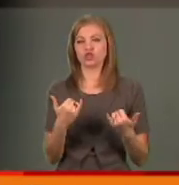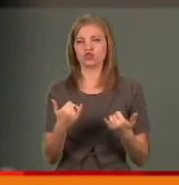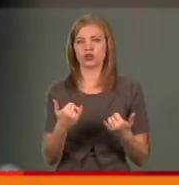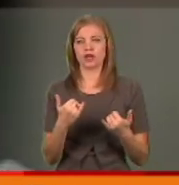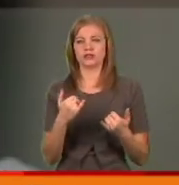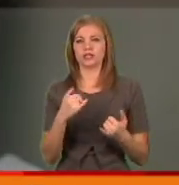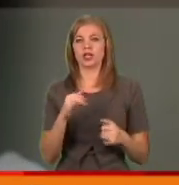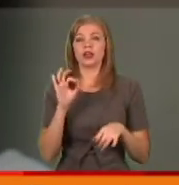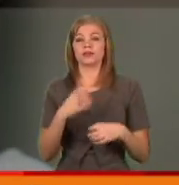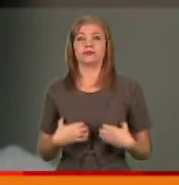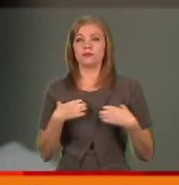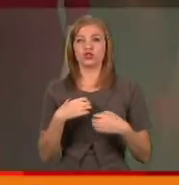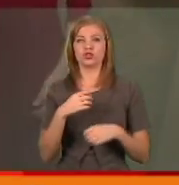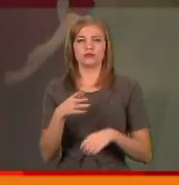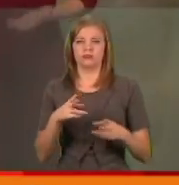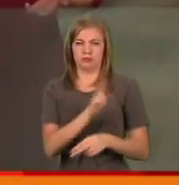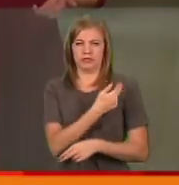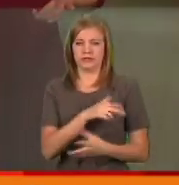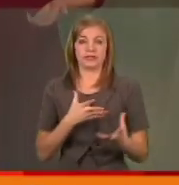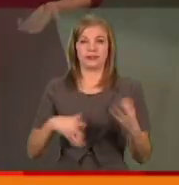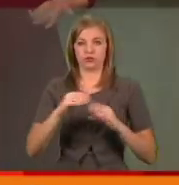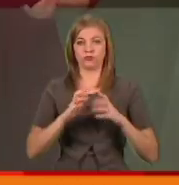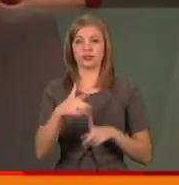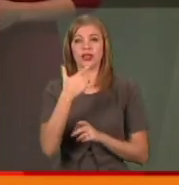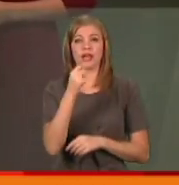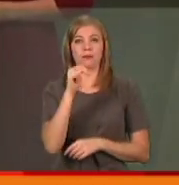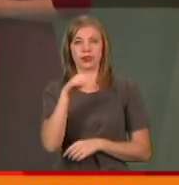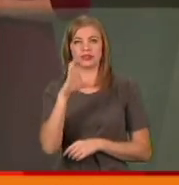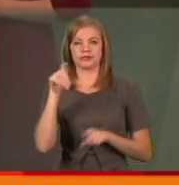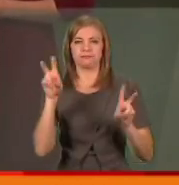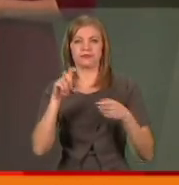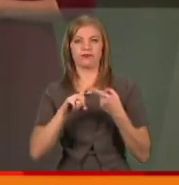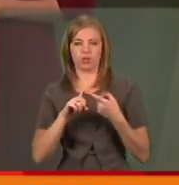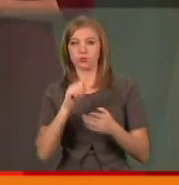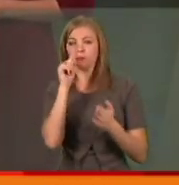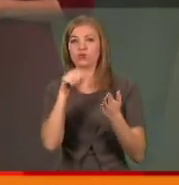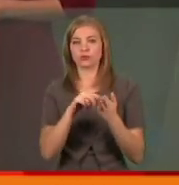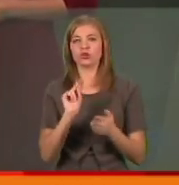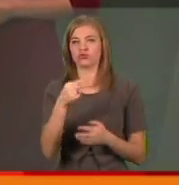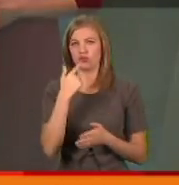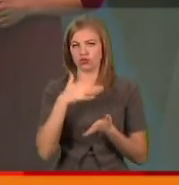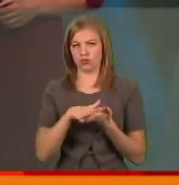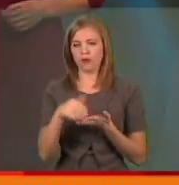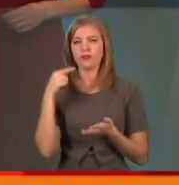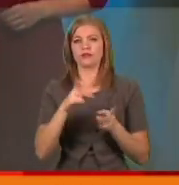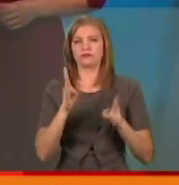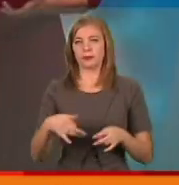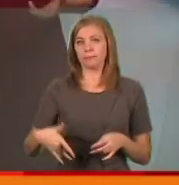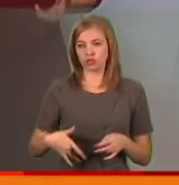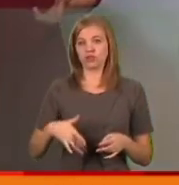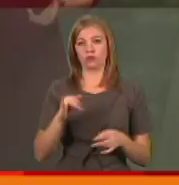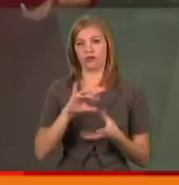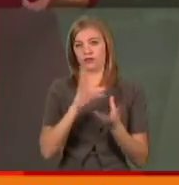бич медицины всего земного шара. Гепатит С – вірус, який потрапляє до організму через кров, вражає печінку і